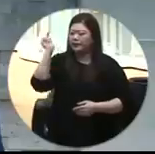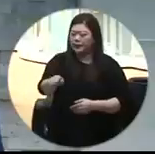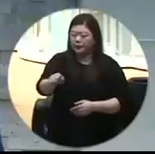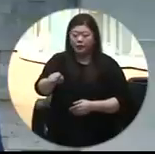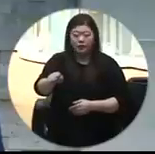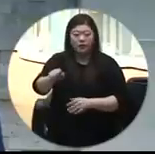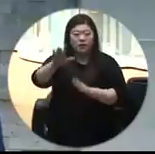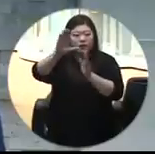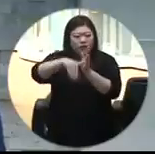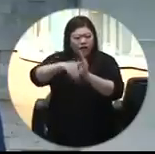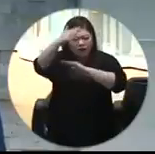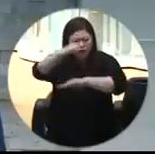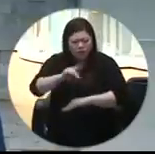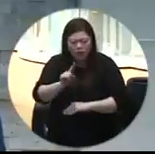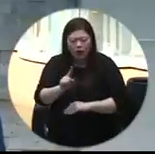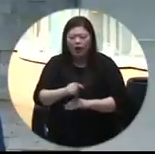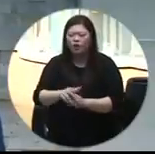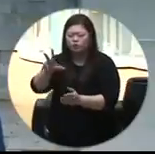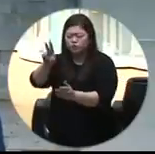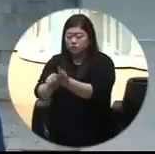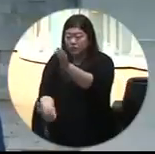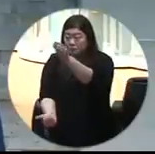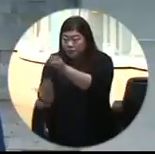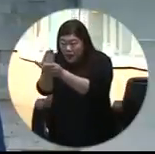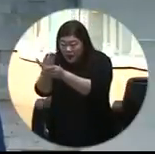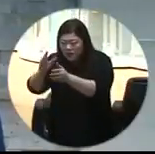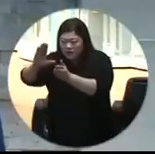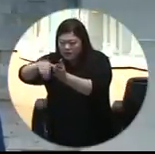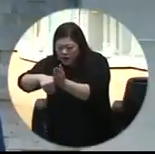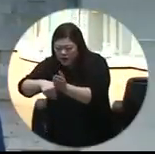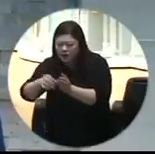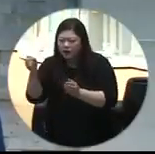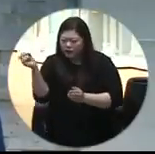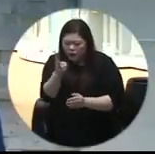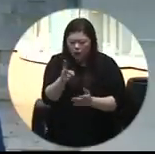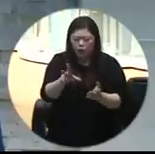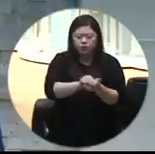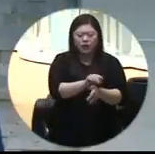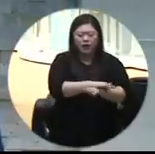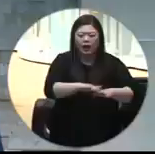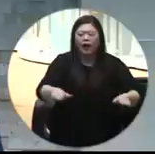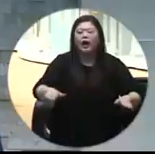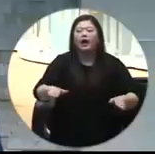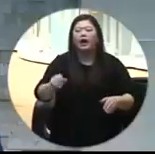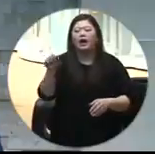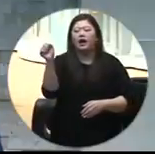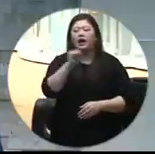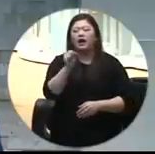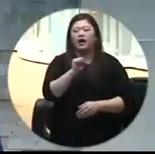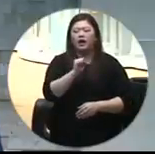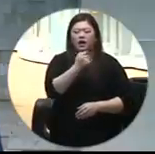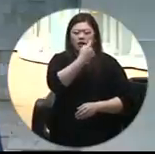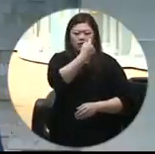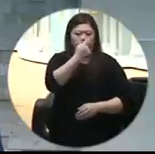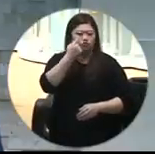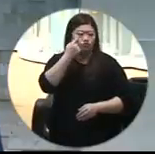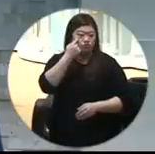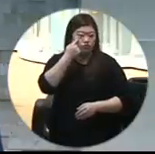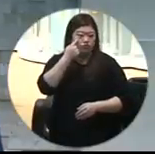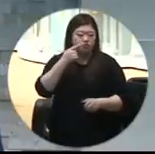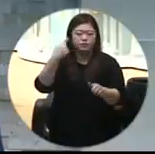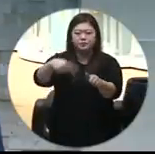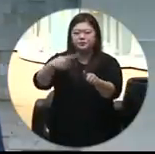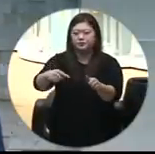문제와 사건 보는 눈을 열게 해 주셨습니다. 아, 문제 사건. 이